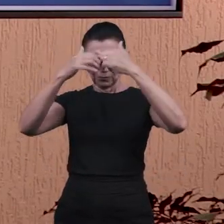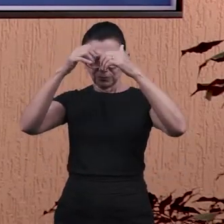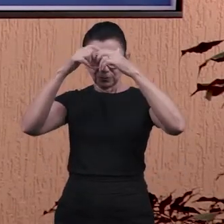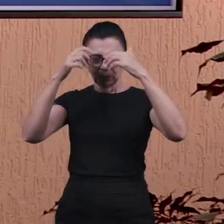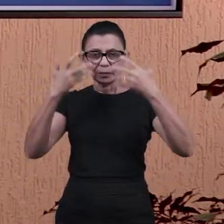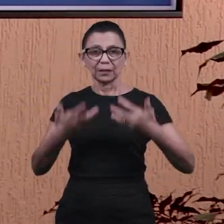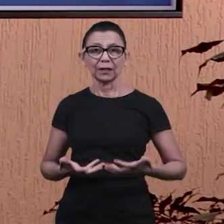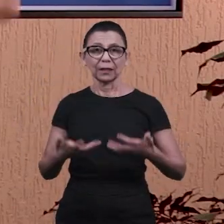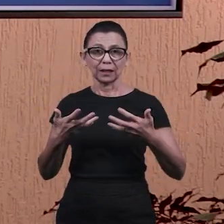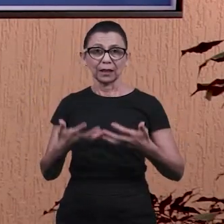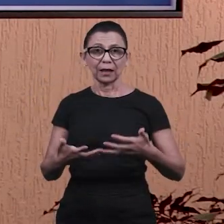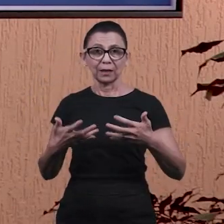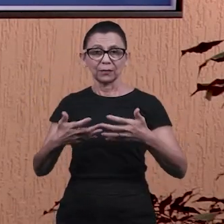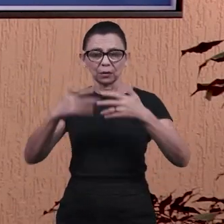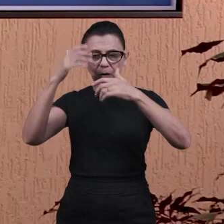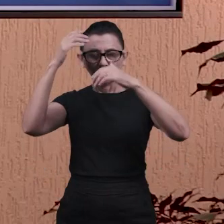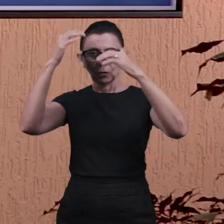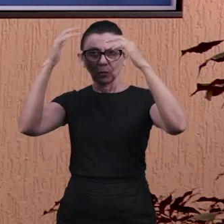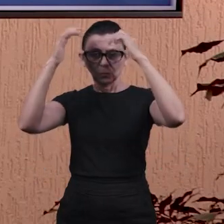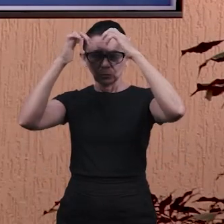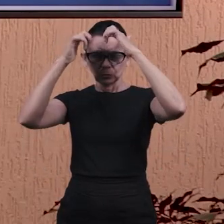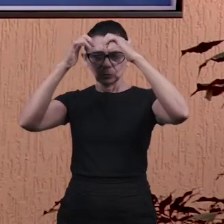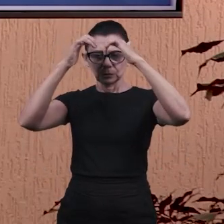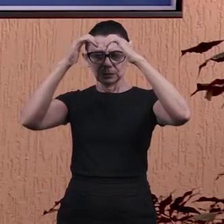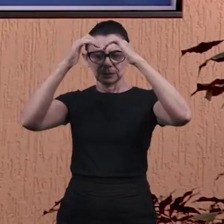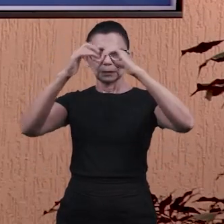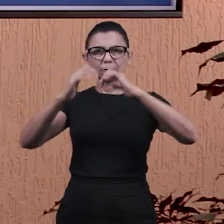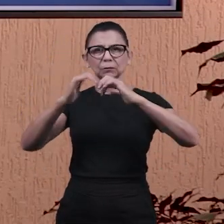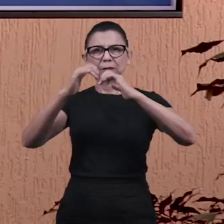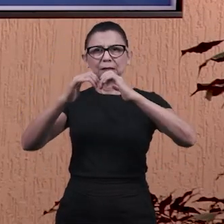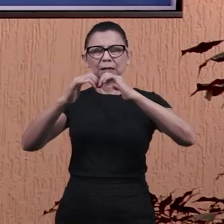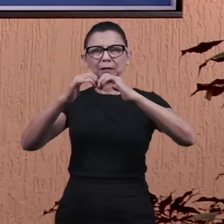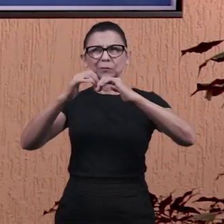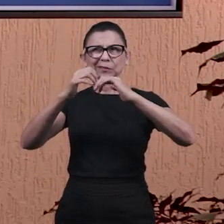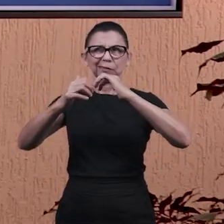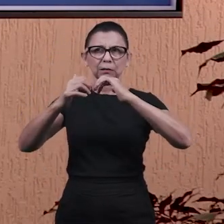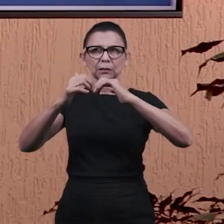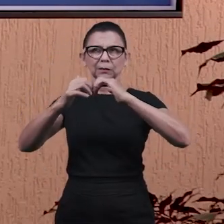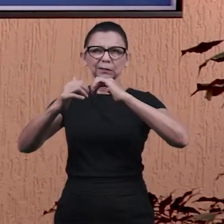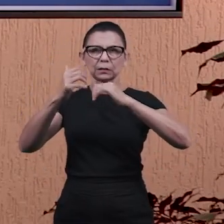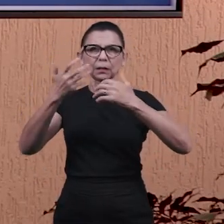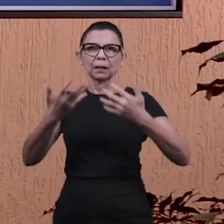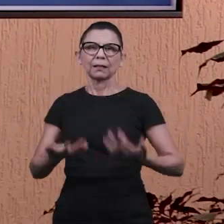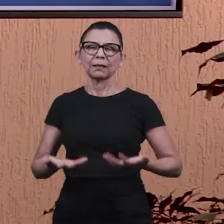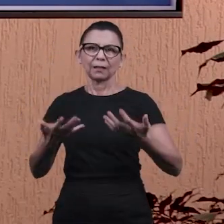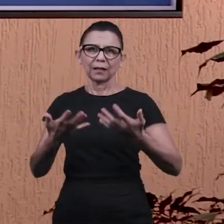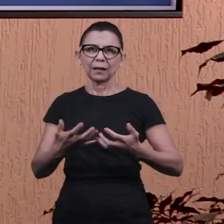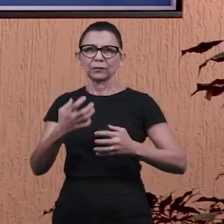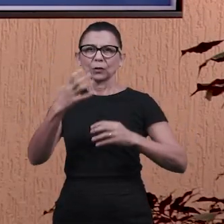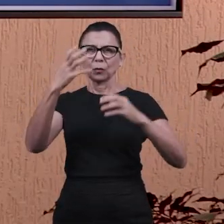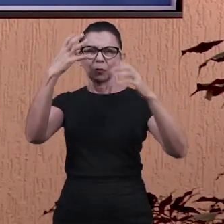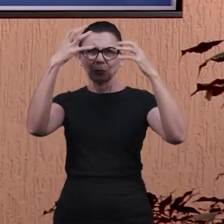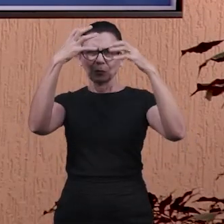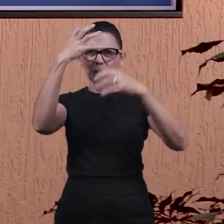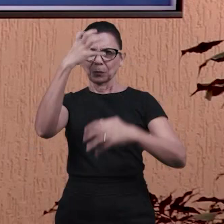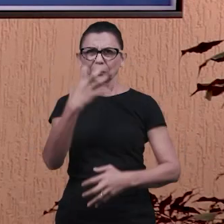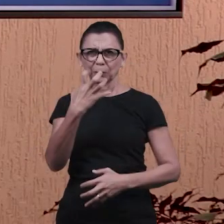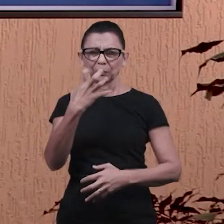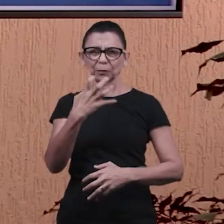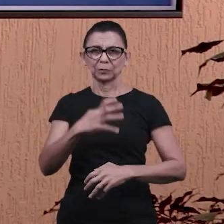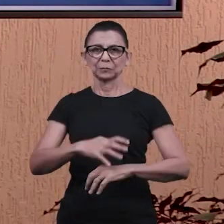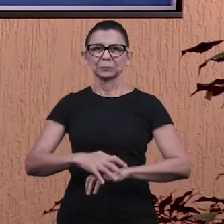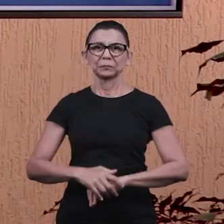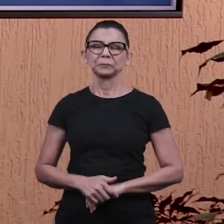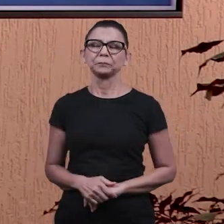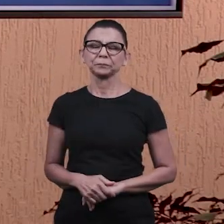de processus d'audition léger ou grave. Donc, plus grave, ils ont plus de difficultés dans les aspects que je